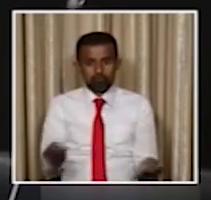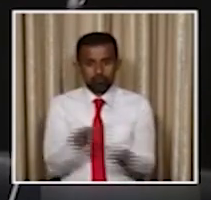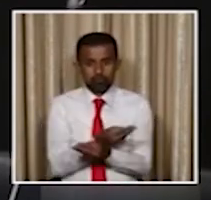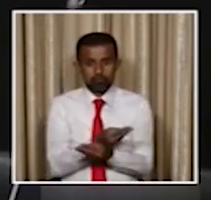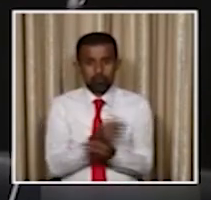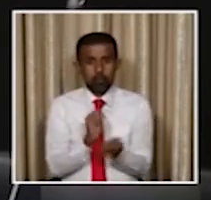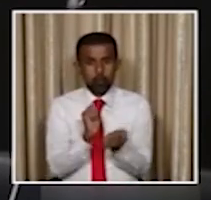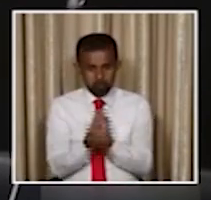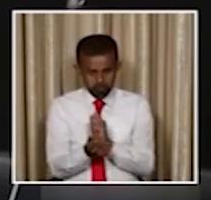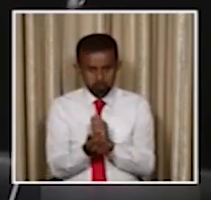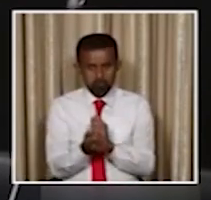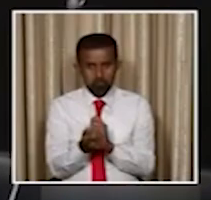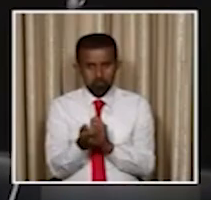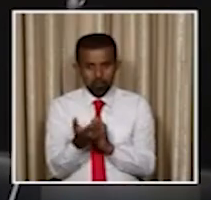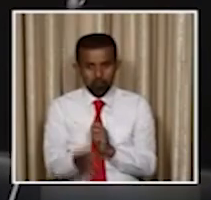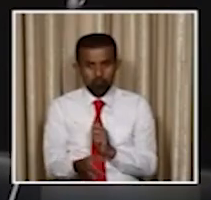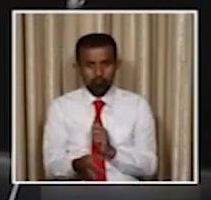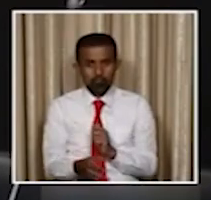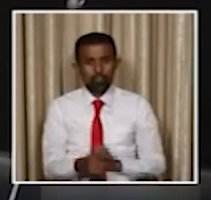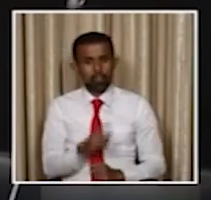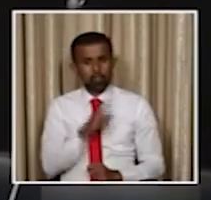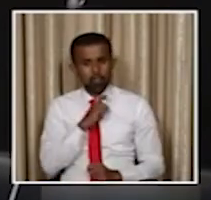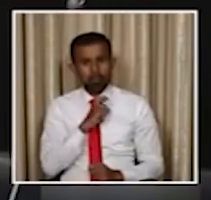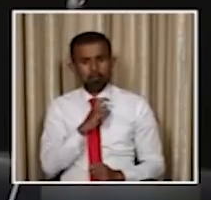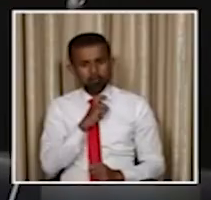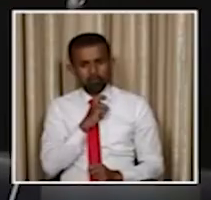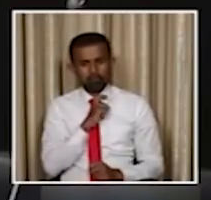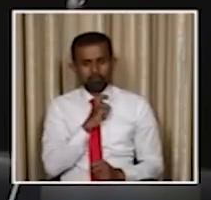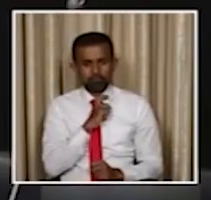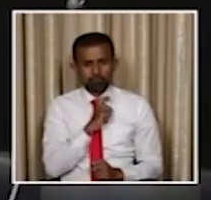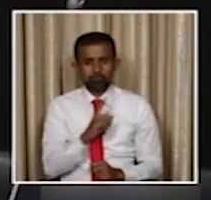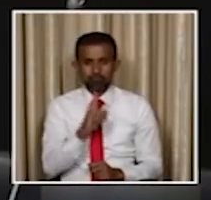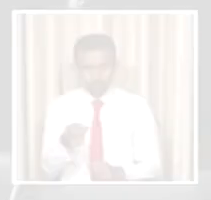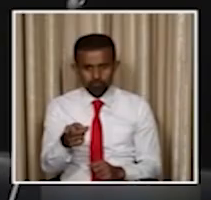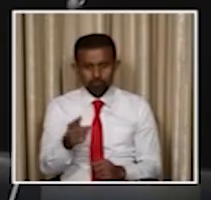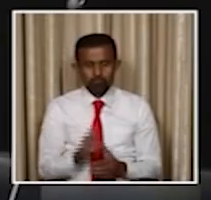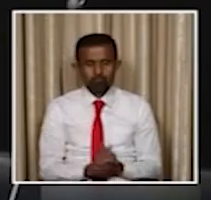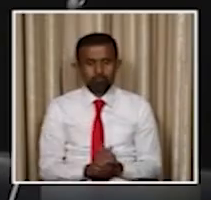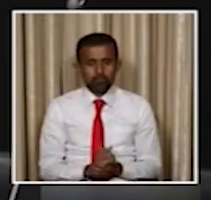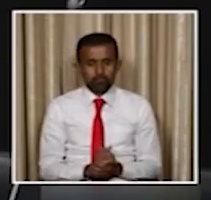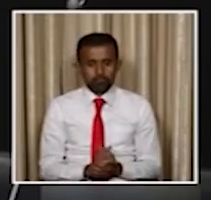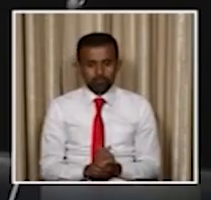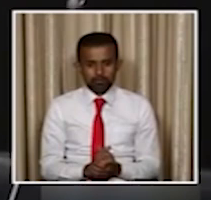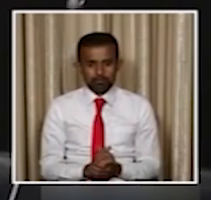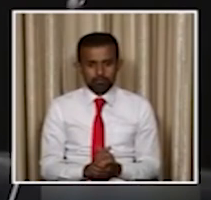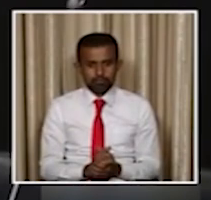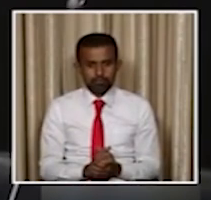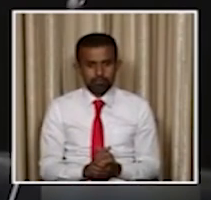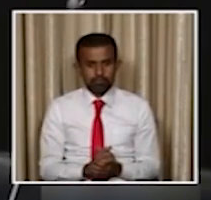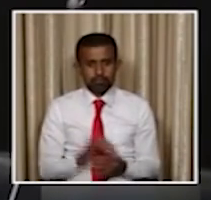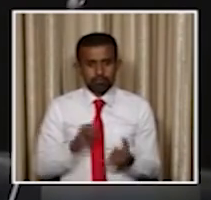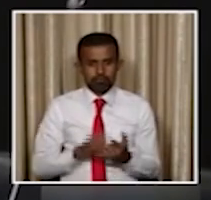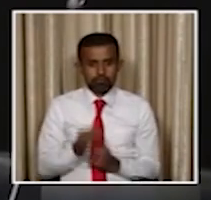වෙනස් කරනවා මේ කියන එක පිළිබඳ කෑ ගහලා මොර දීලා ප්‍රකාශයක් කරනු ලැබුවා. එය සජිත්